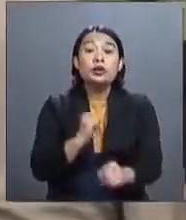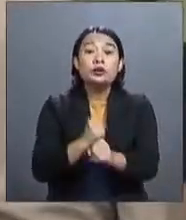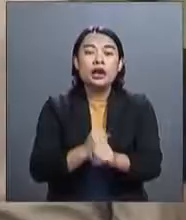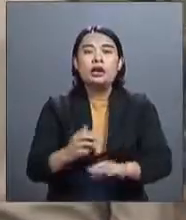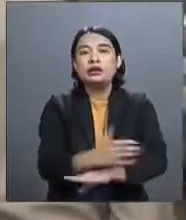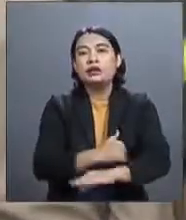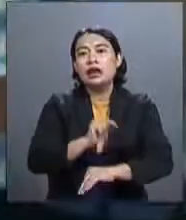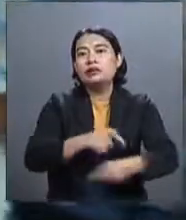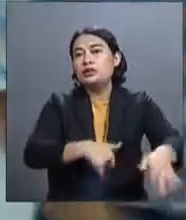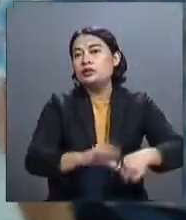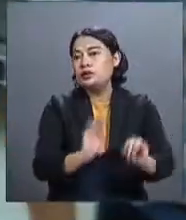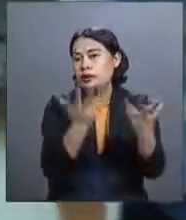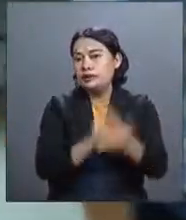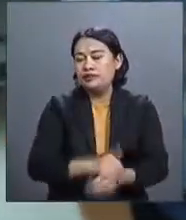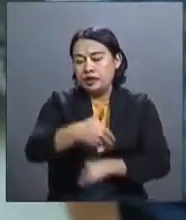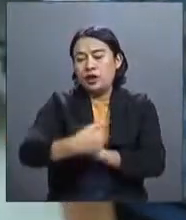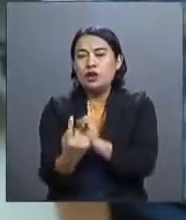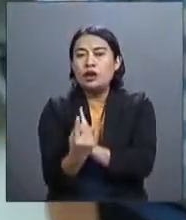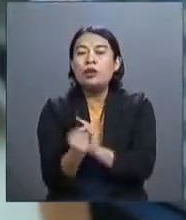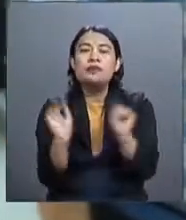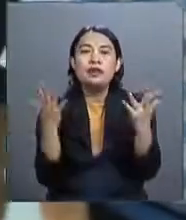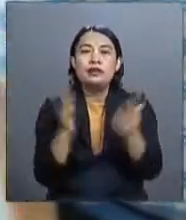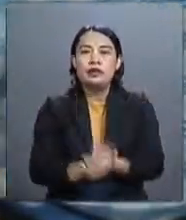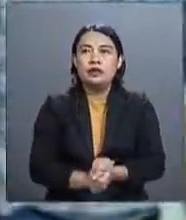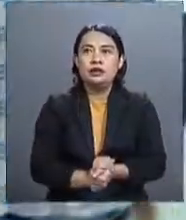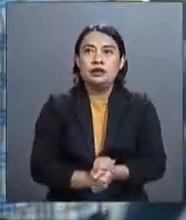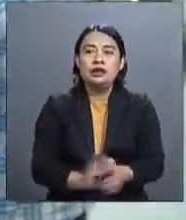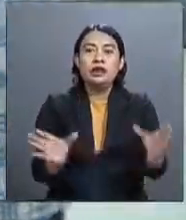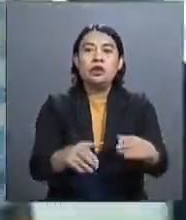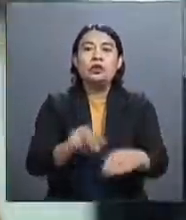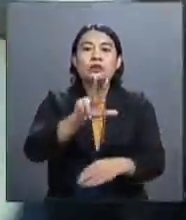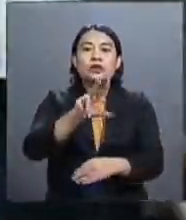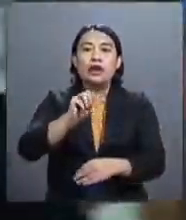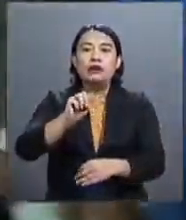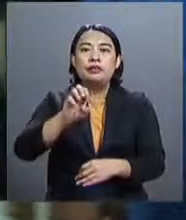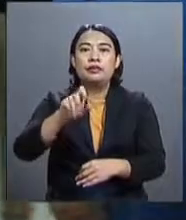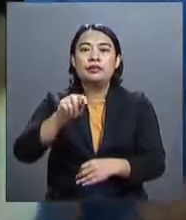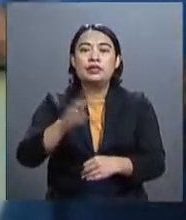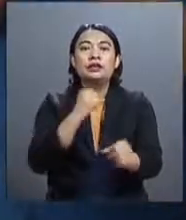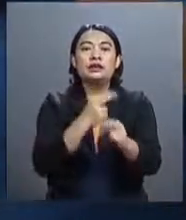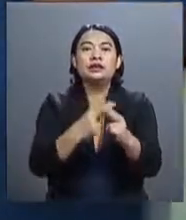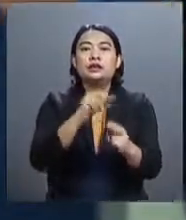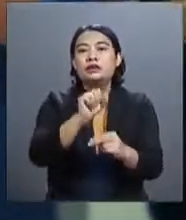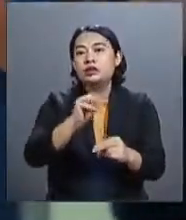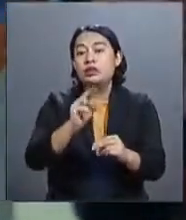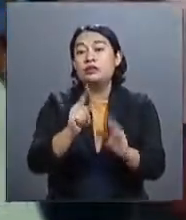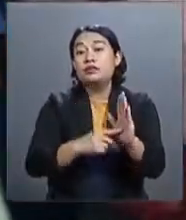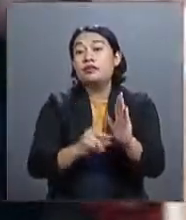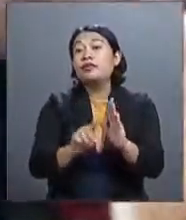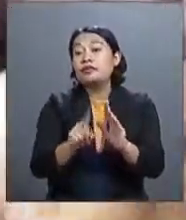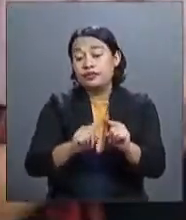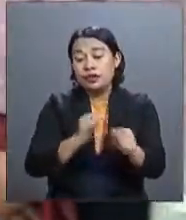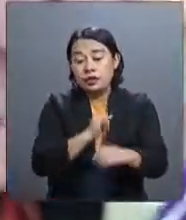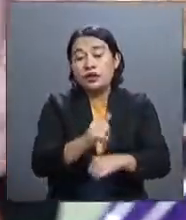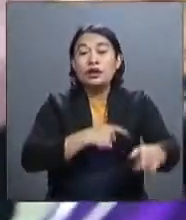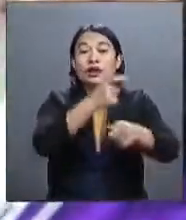ไม่มีนักการเมืองขออนุญาตเข้าพบส่วนกรณีที่แกนนำกลุ่มสามมิตรนำโดยนายสมศักดิ์เทพสุทินเดินสายหารือกับเกษตรกร